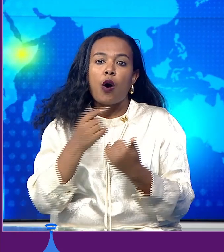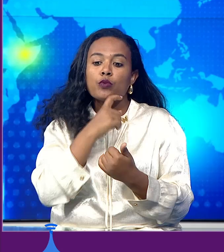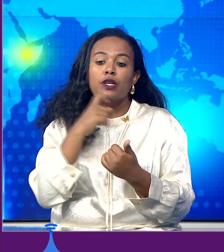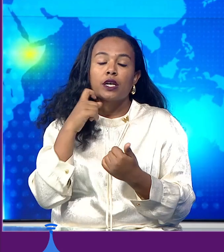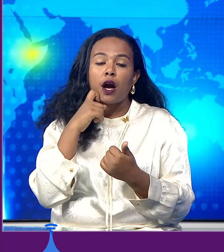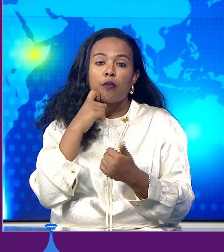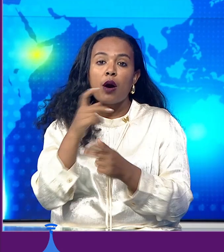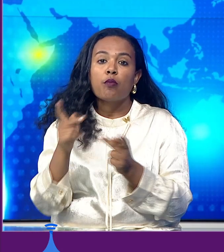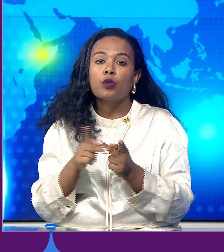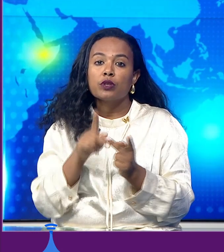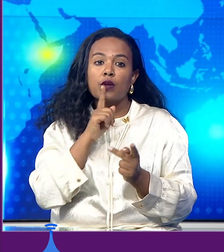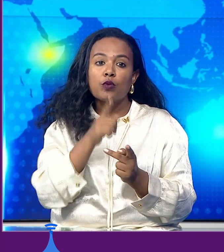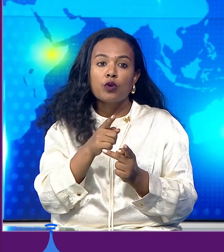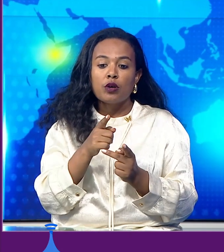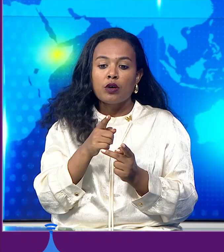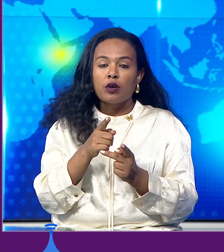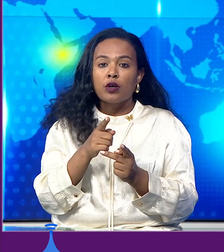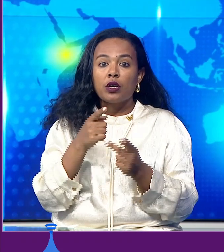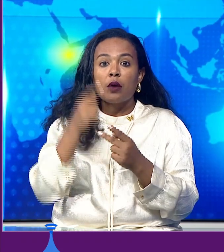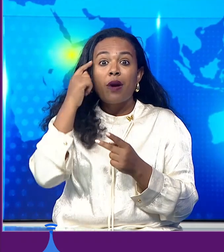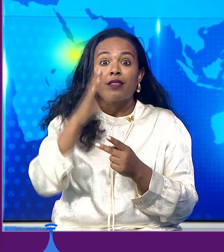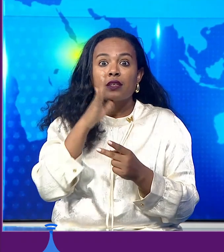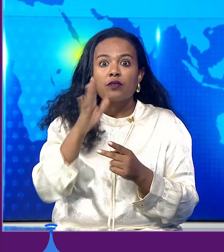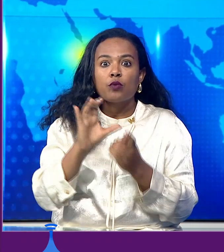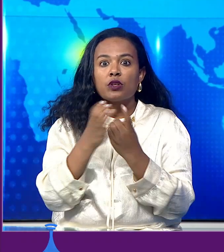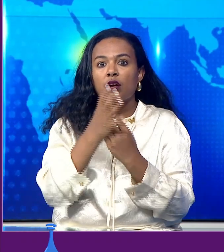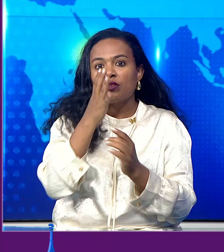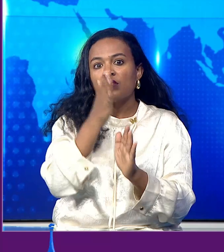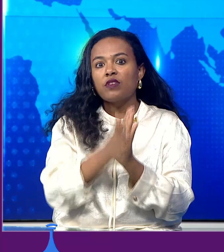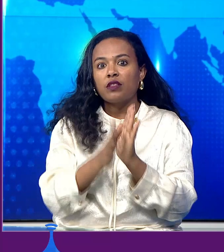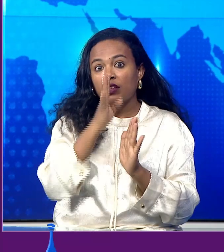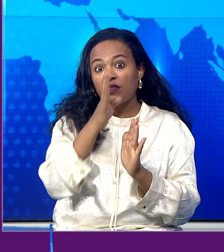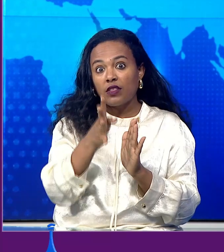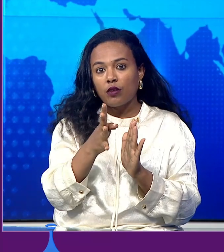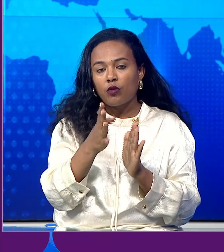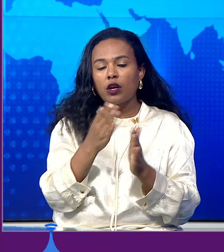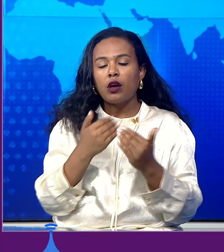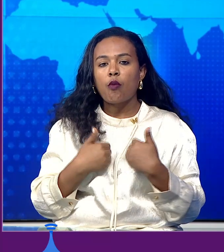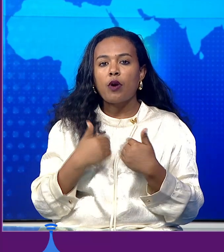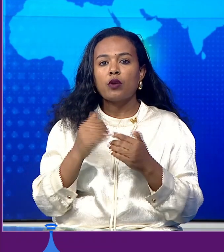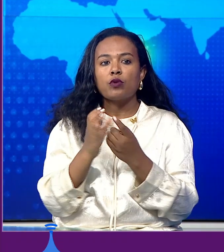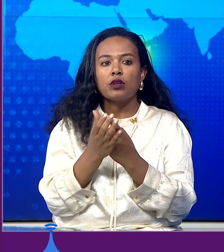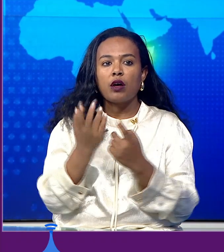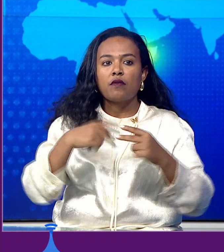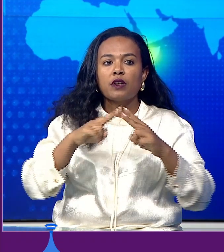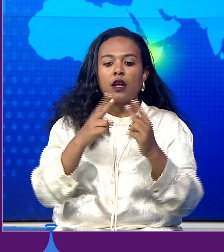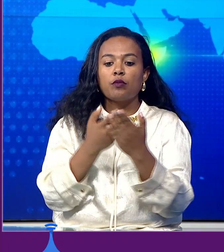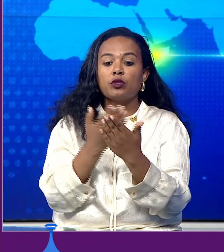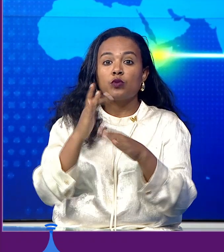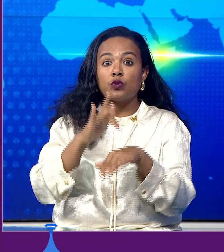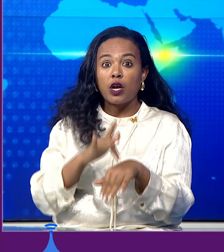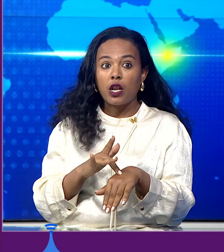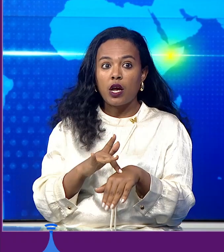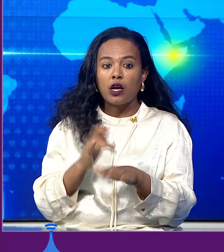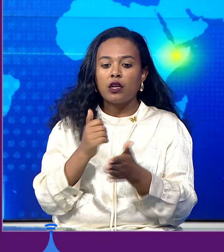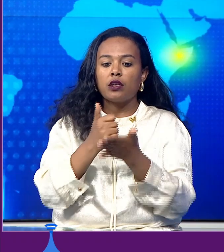ማህበረሰቡ ያለው። ባላሰብ ልክ ከተማ ላይ ነው የችግር የተፈጠረው። አሁን ባለው ሁኔታ የፌደራል በዚህ ጉዳይ ላይ